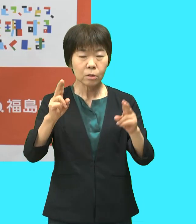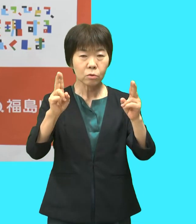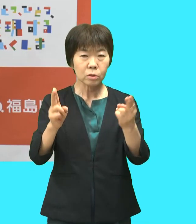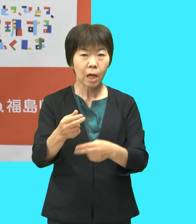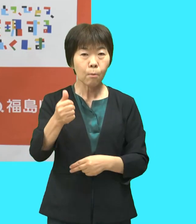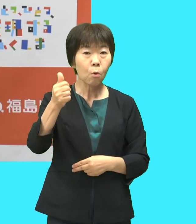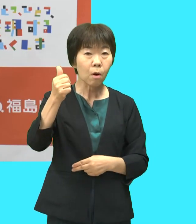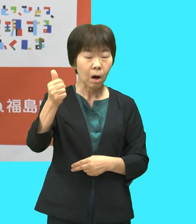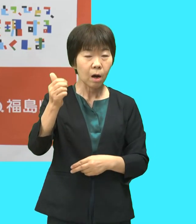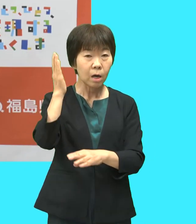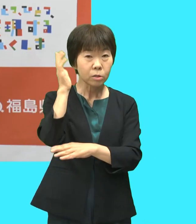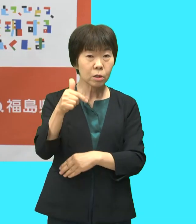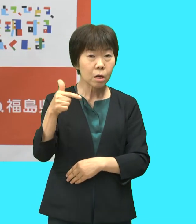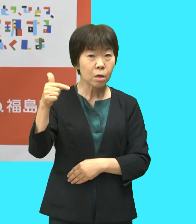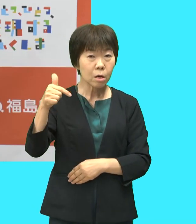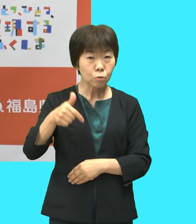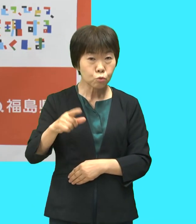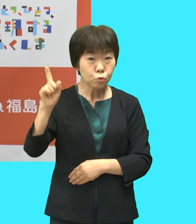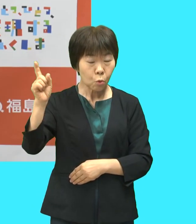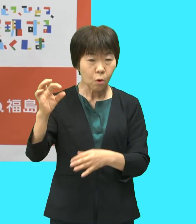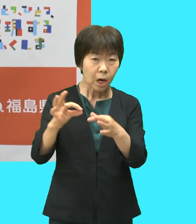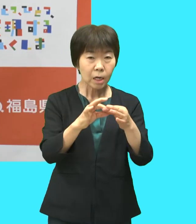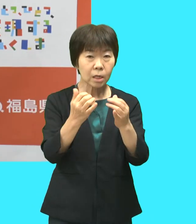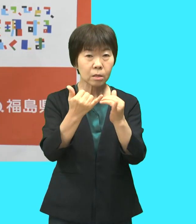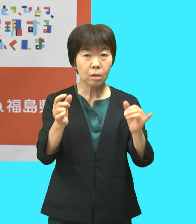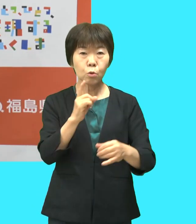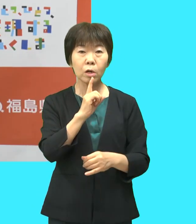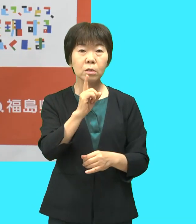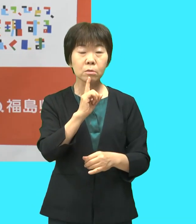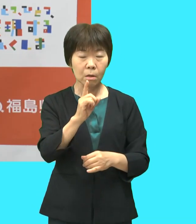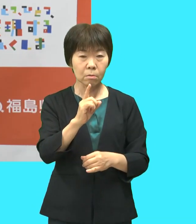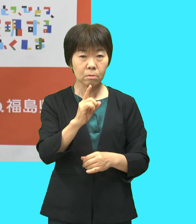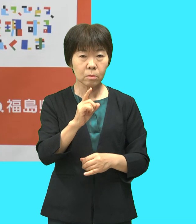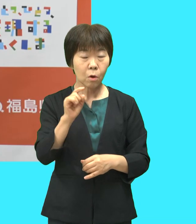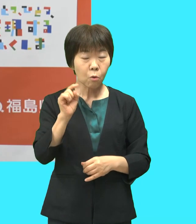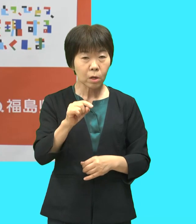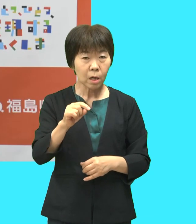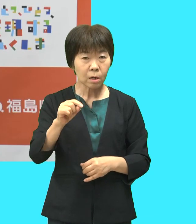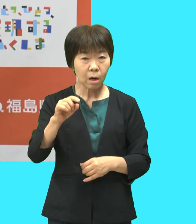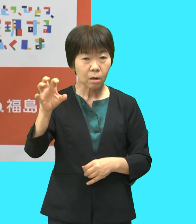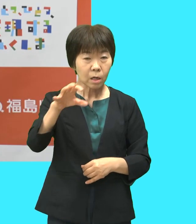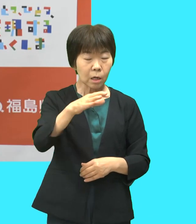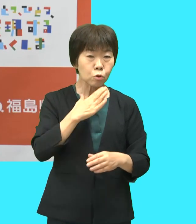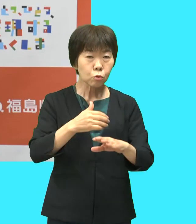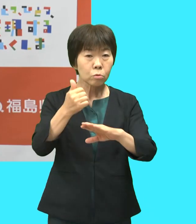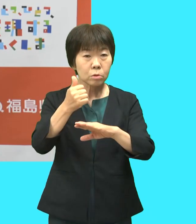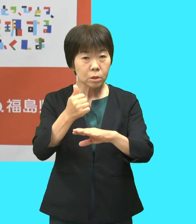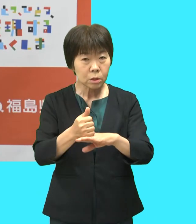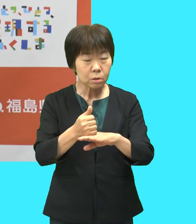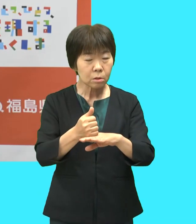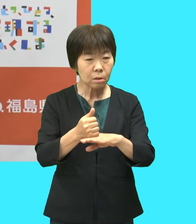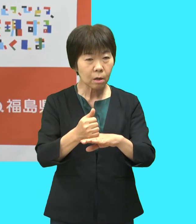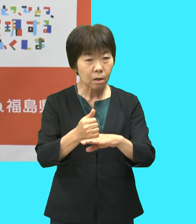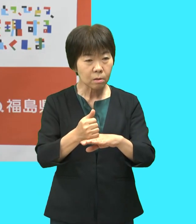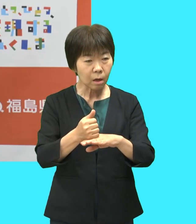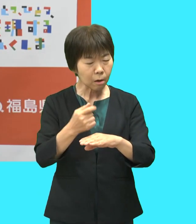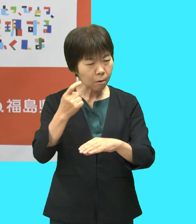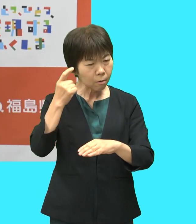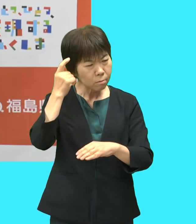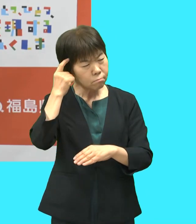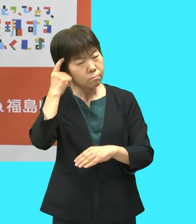あるいは政府の関係者のご発言、これに各県の知事非常に気にかけているところであります